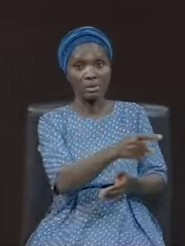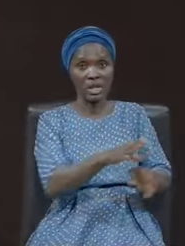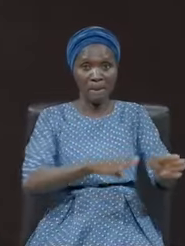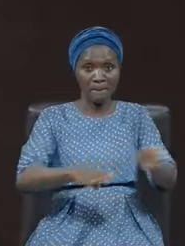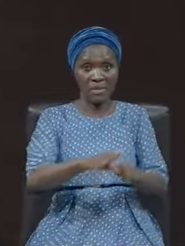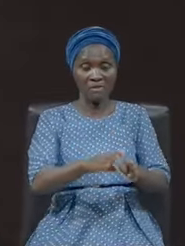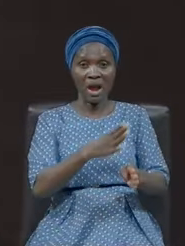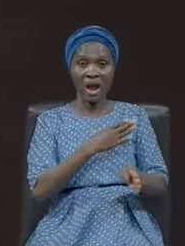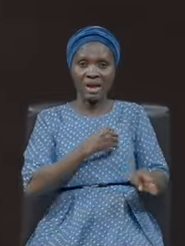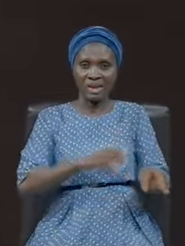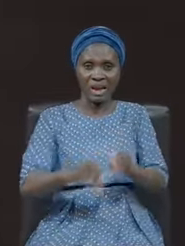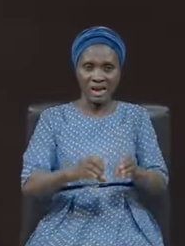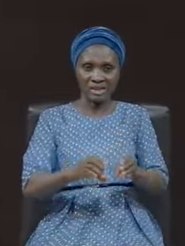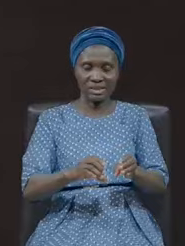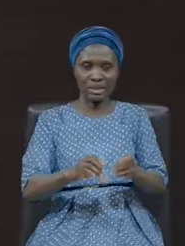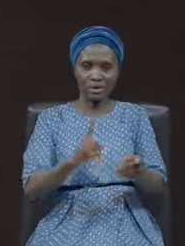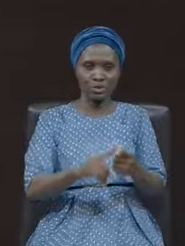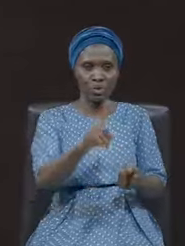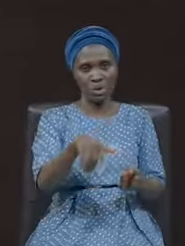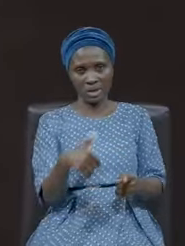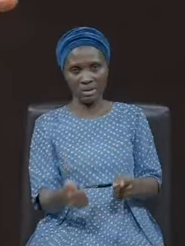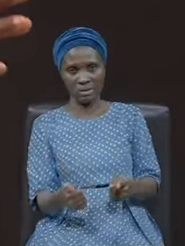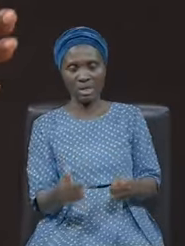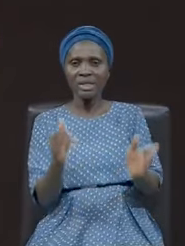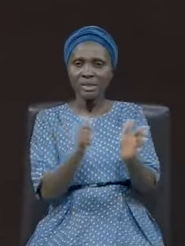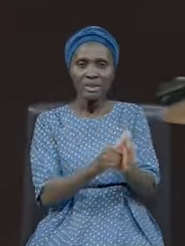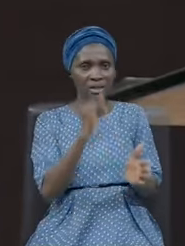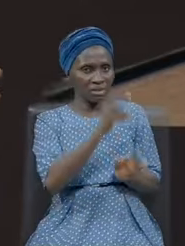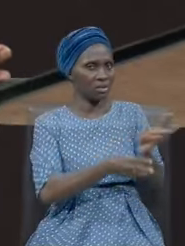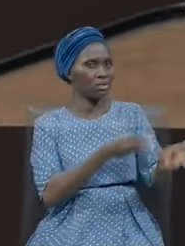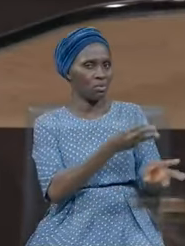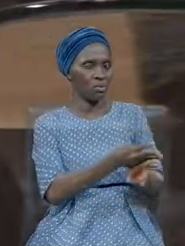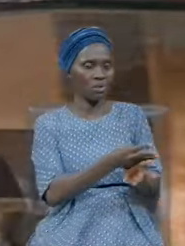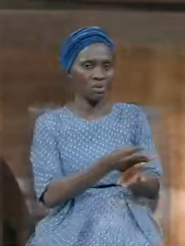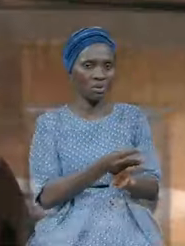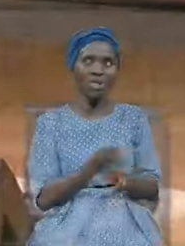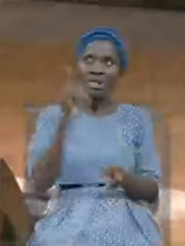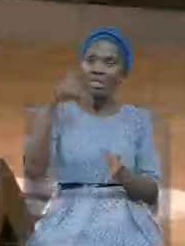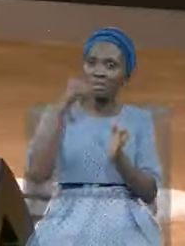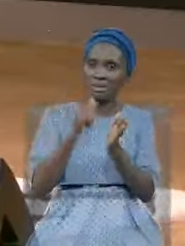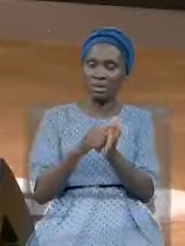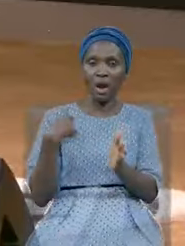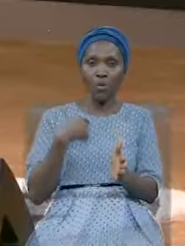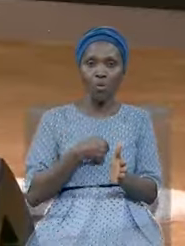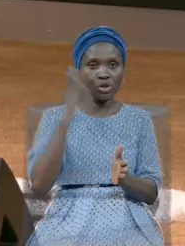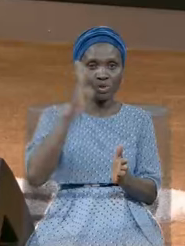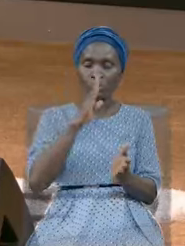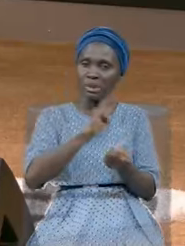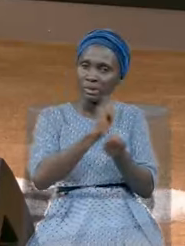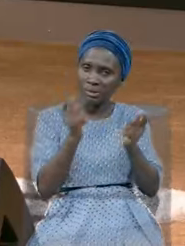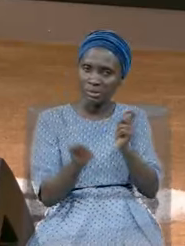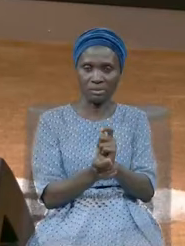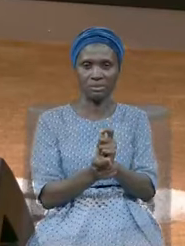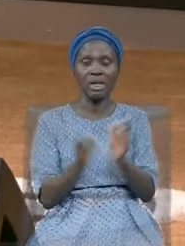comportement vis-à-vis de l'un et l'aut ou l'autre c'est le monde mais c'est dit que nous sommons transformés